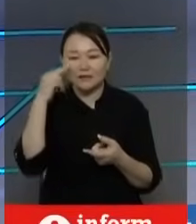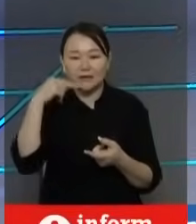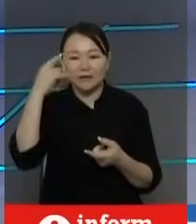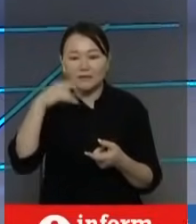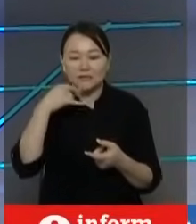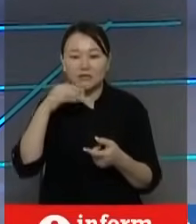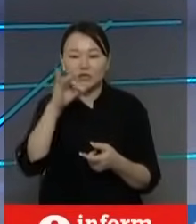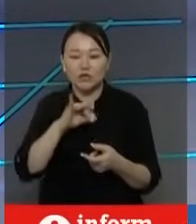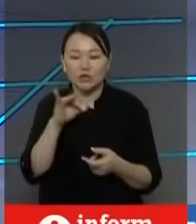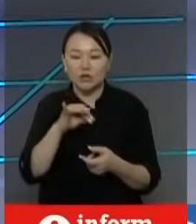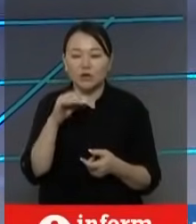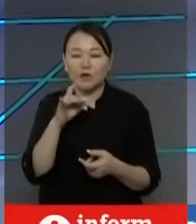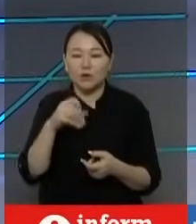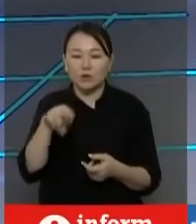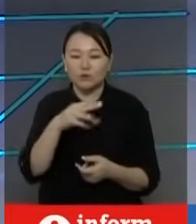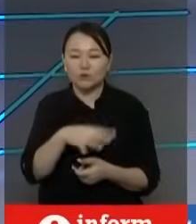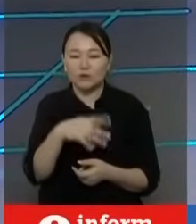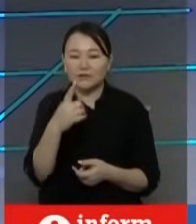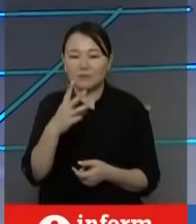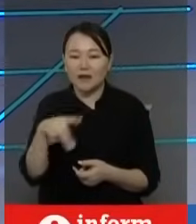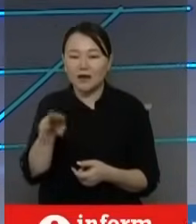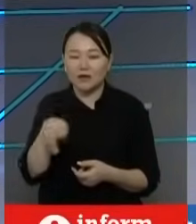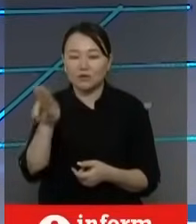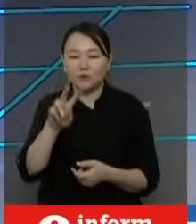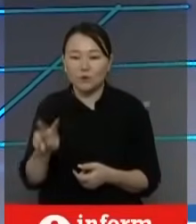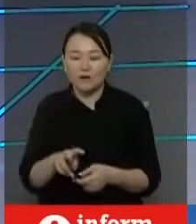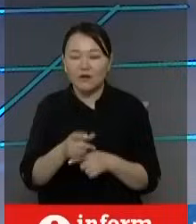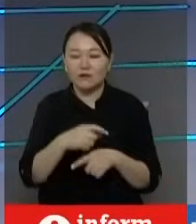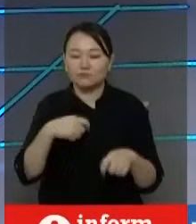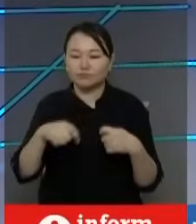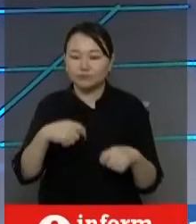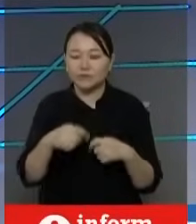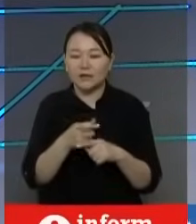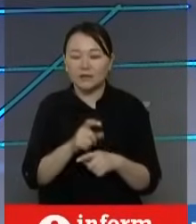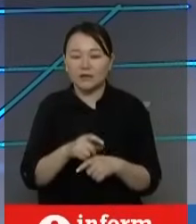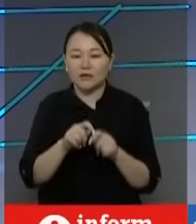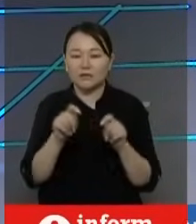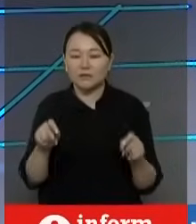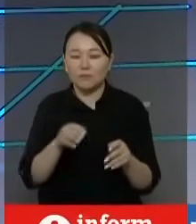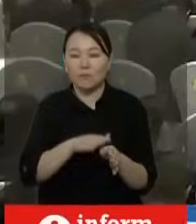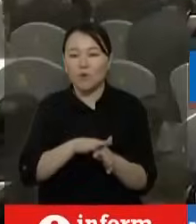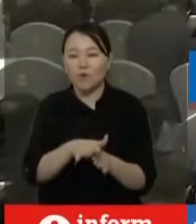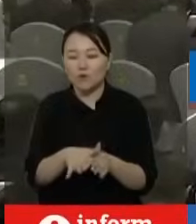исторического рекорда – 41 миллиард долларов. Тем не менее, торговый потенциал еще не раскрыт в полной мере. Прежде